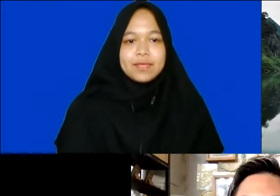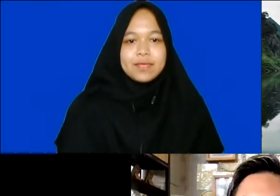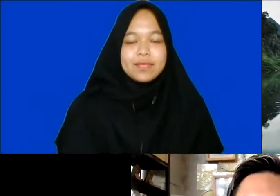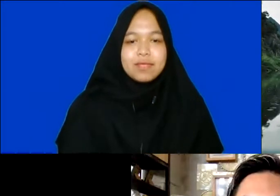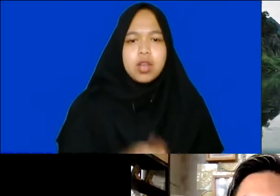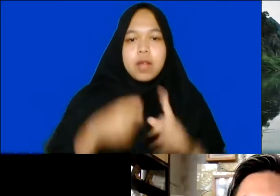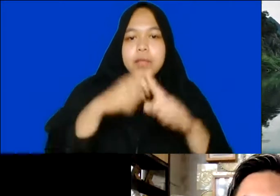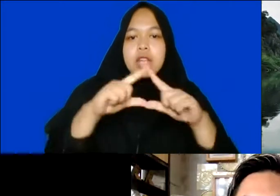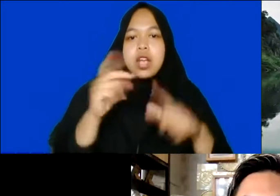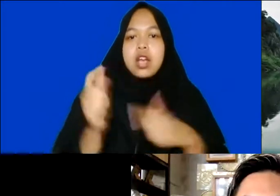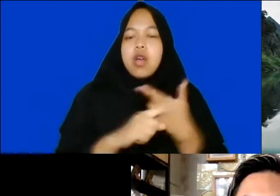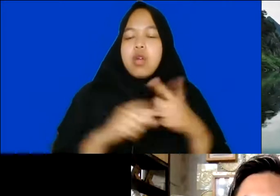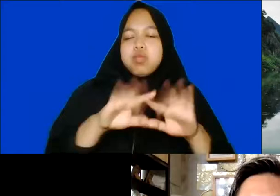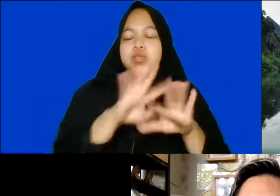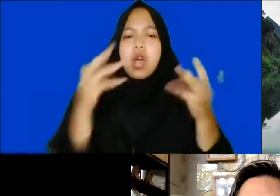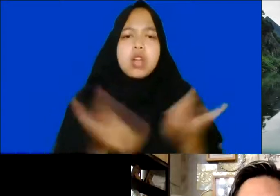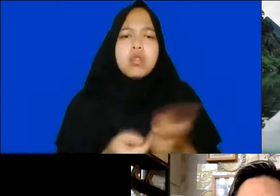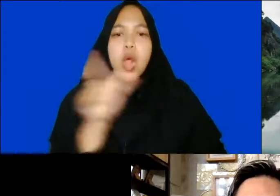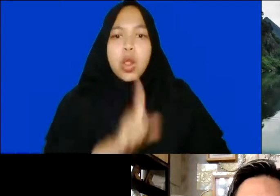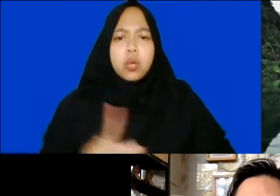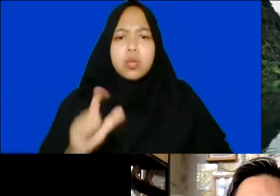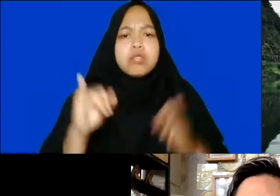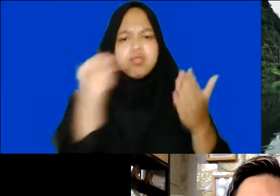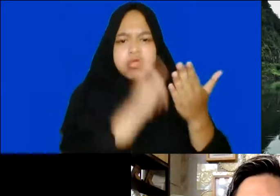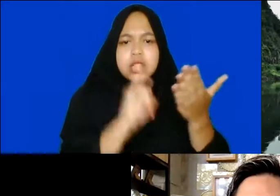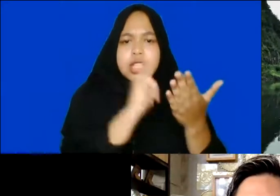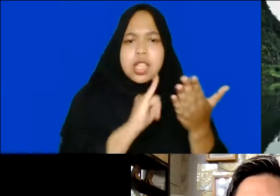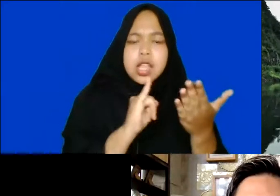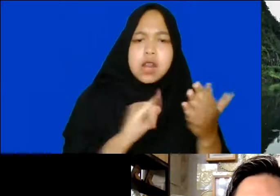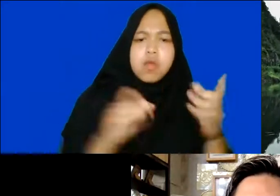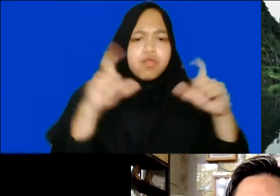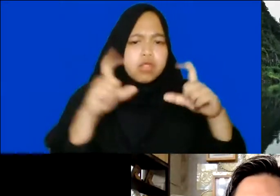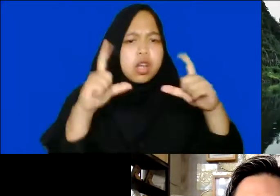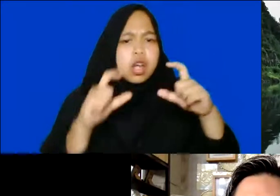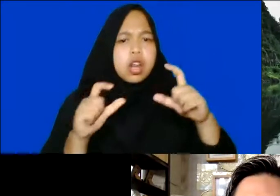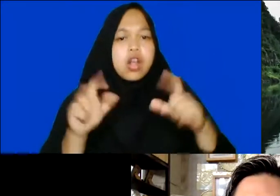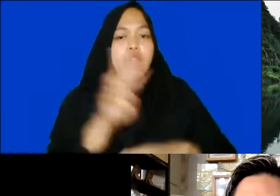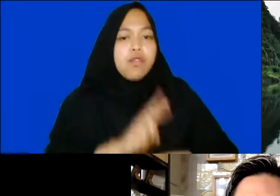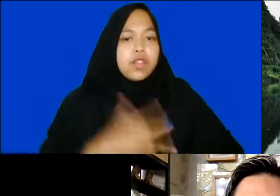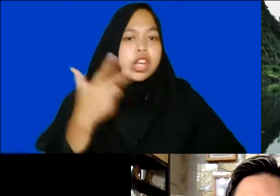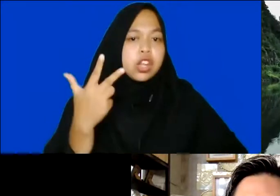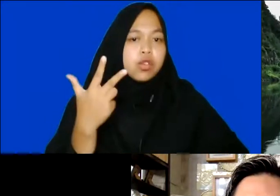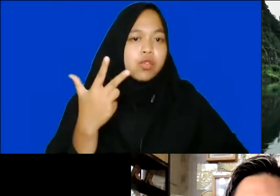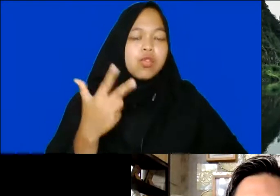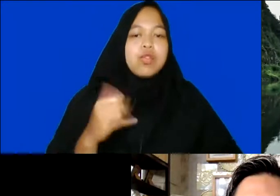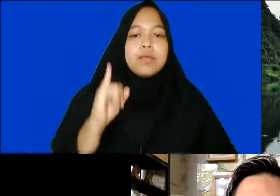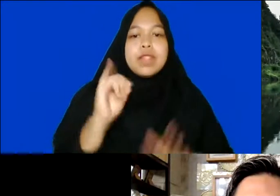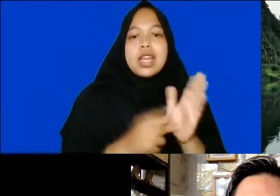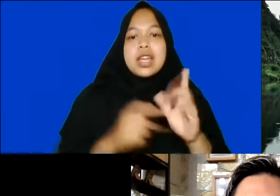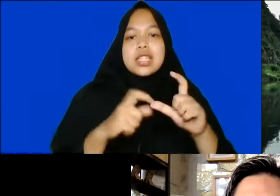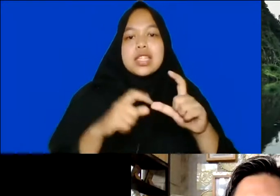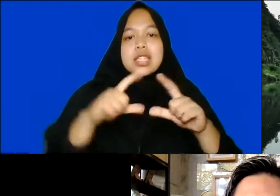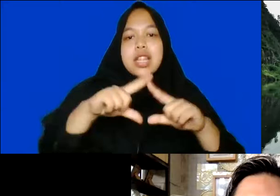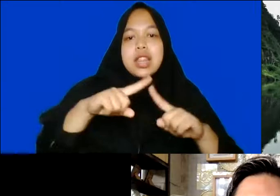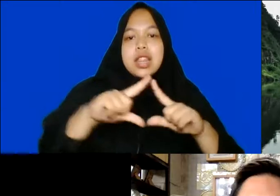pun tidak terbatas, mulai dari lukisan, drawing, fotografi, video, instalasi, patung, digital